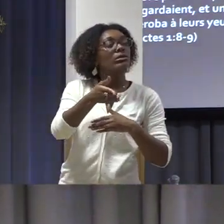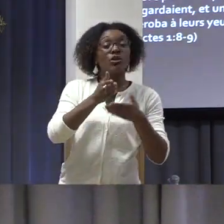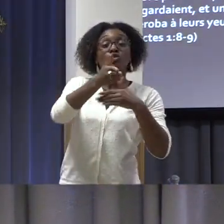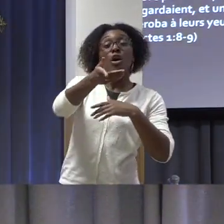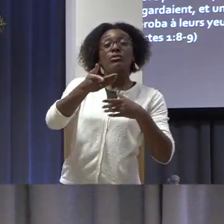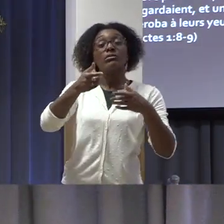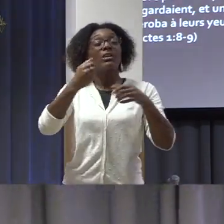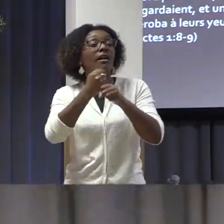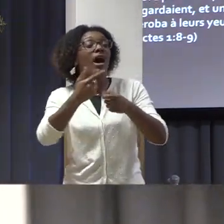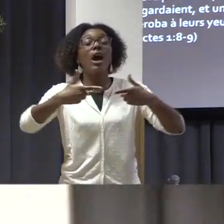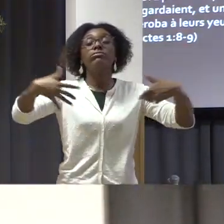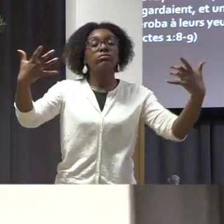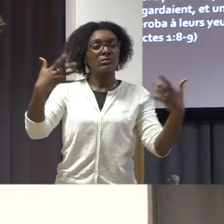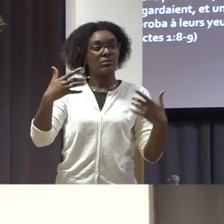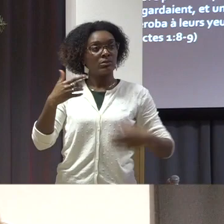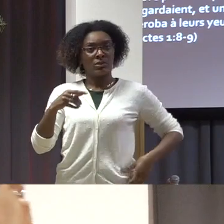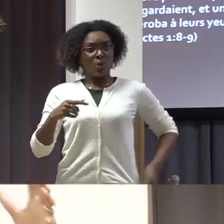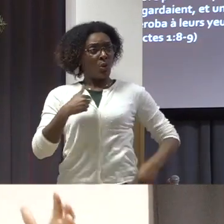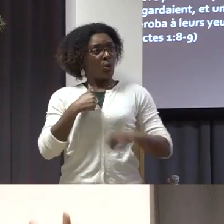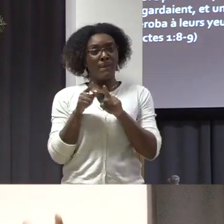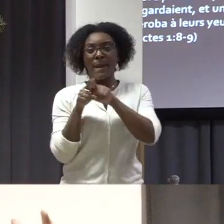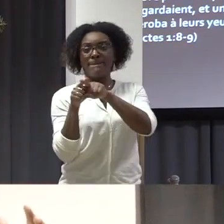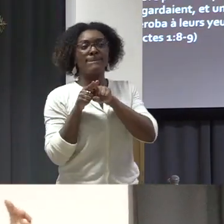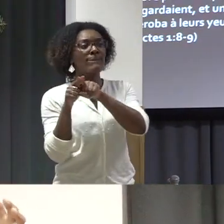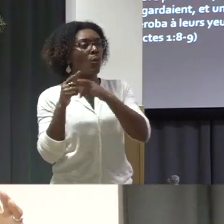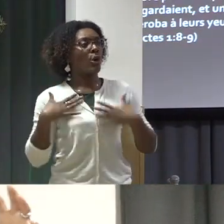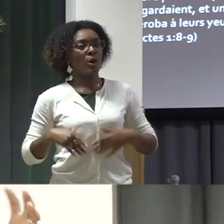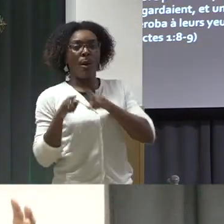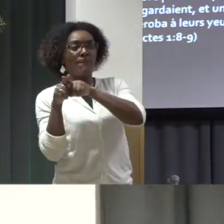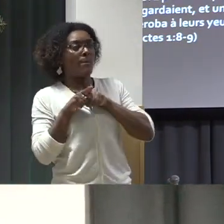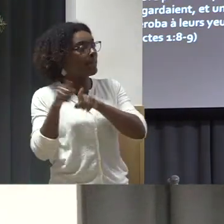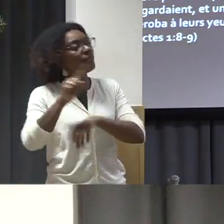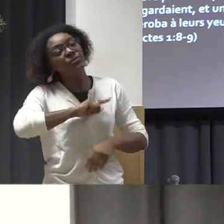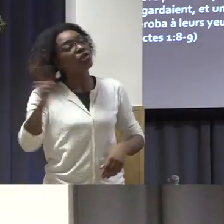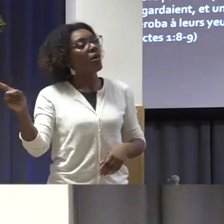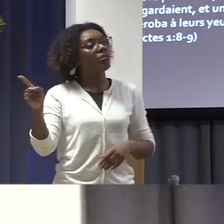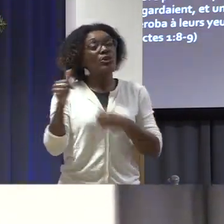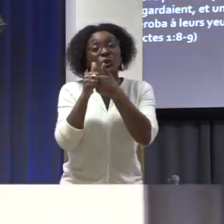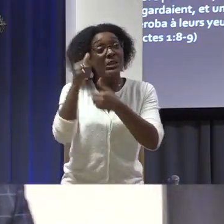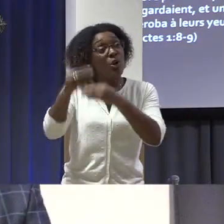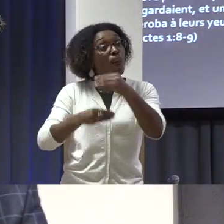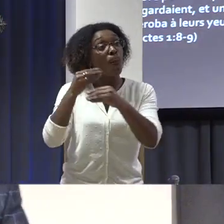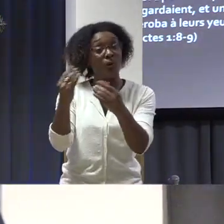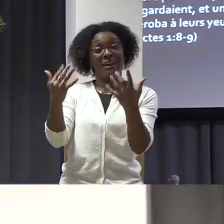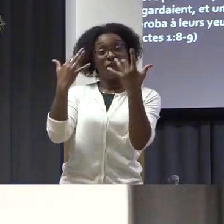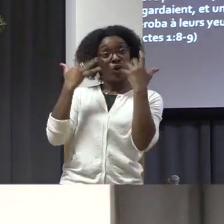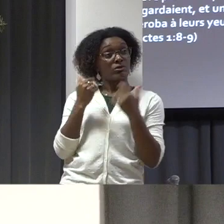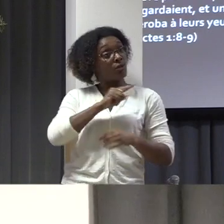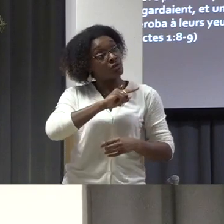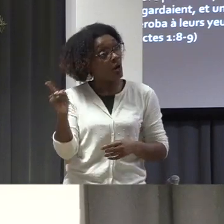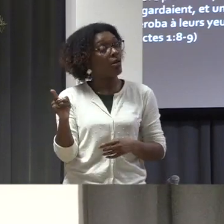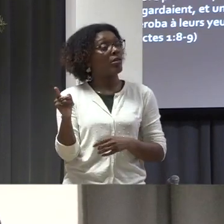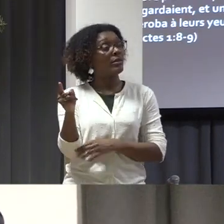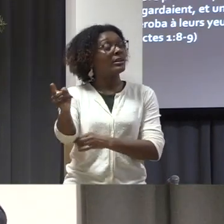pas ne soyez pas ne soyez pas formaté dans la manière de faire de ce monde pourquoi parce que jésus a dit